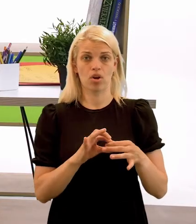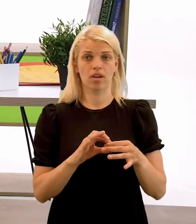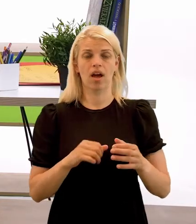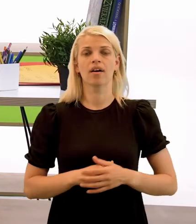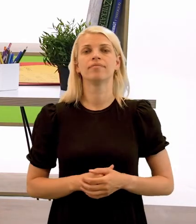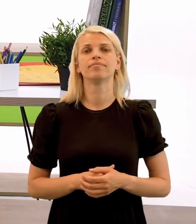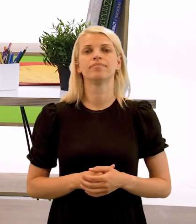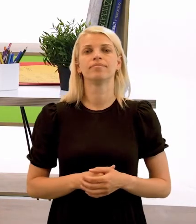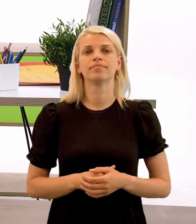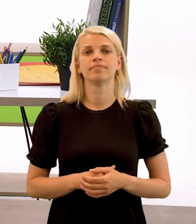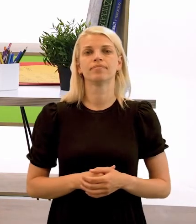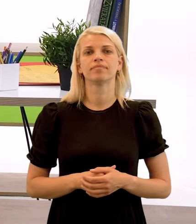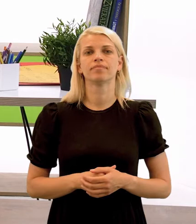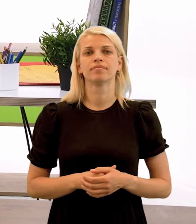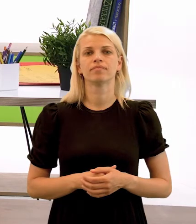Spojka